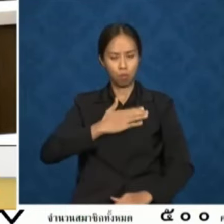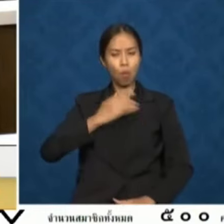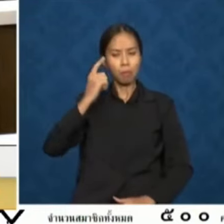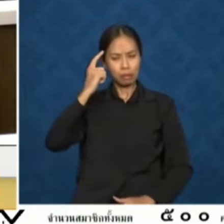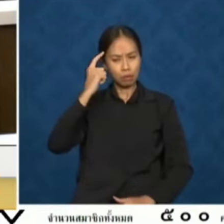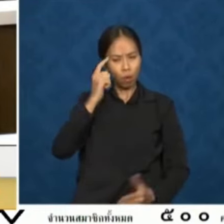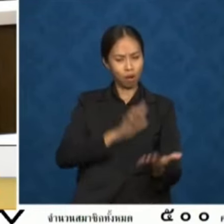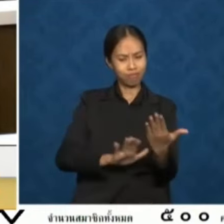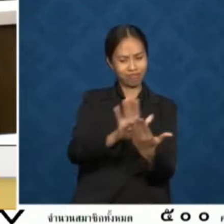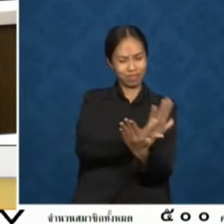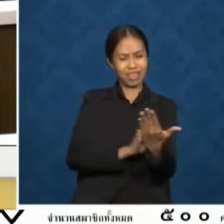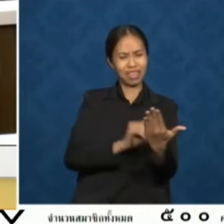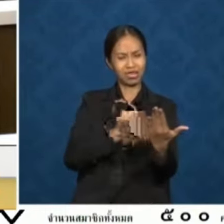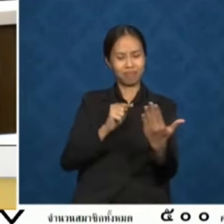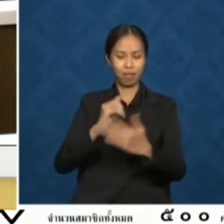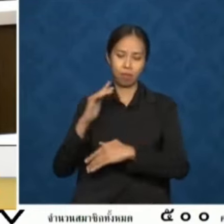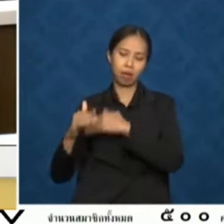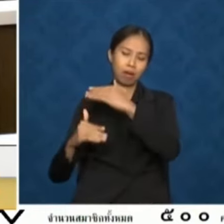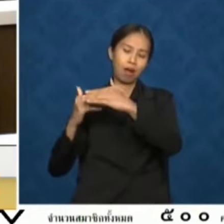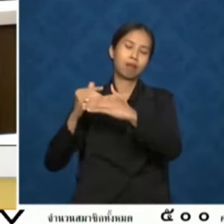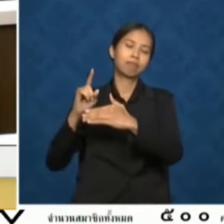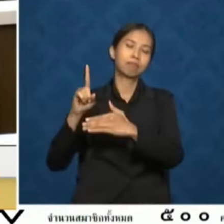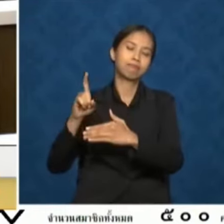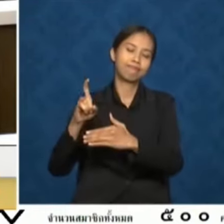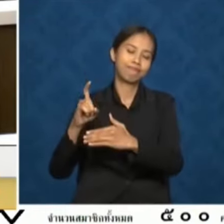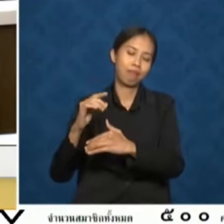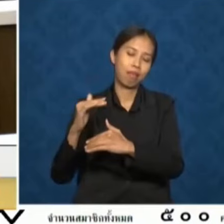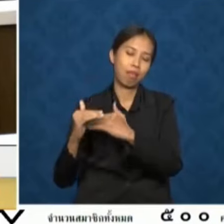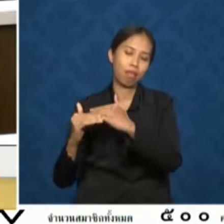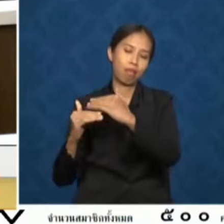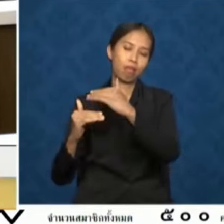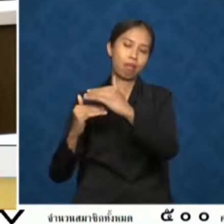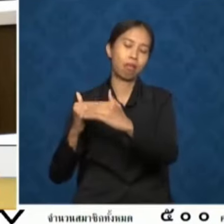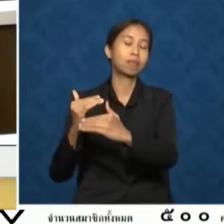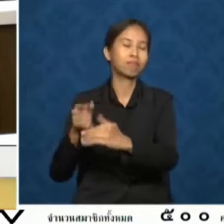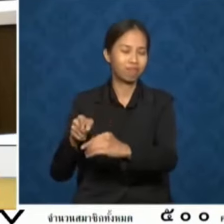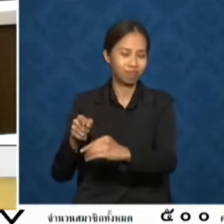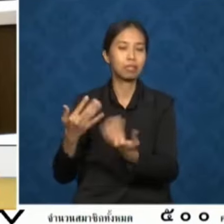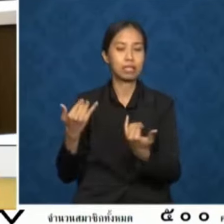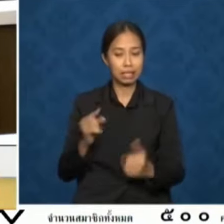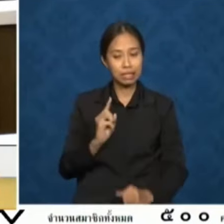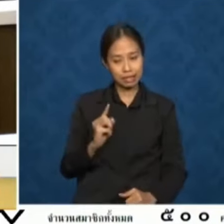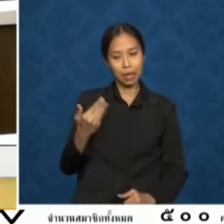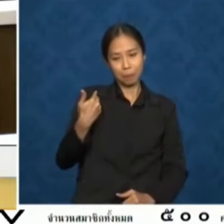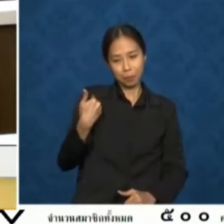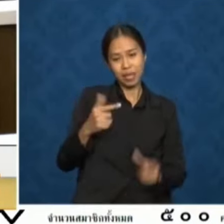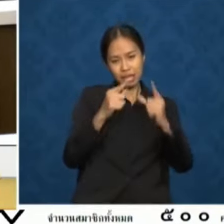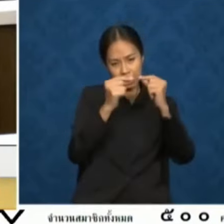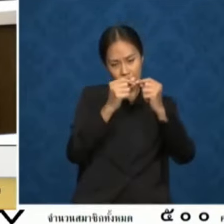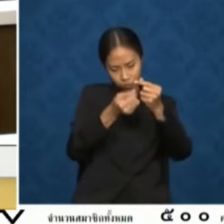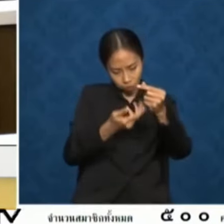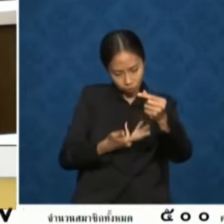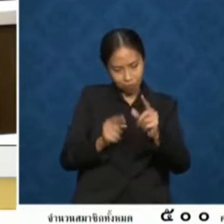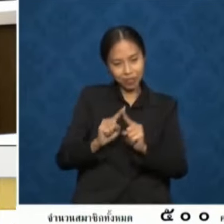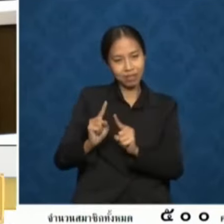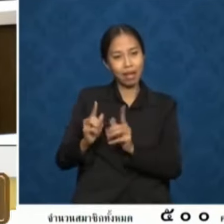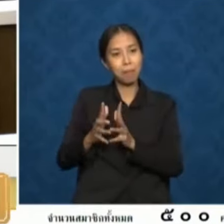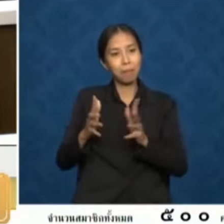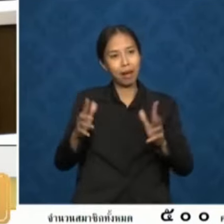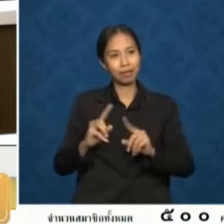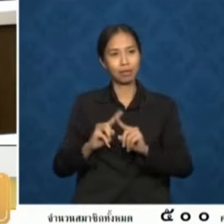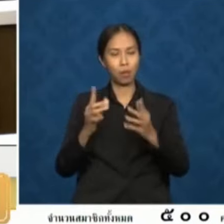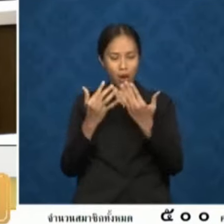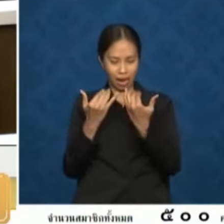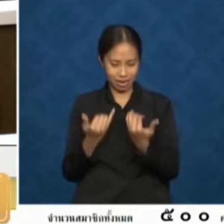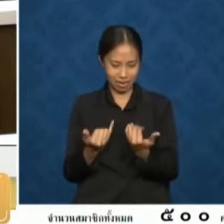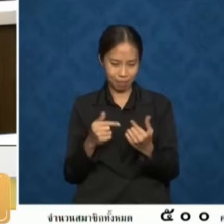นาประเทศชาติเนี่ยมันเป็นไปได้ช้าจริงๆก็มีหลายเรื่องครับท่านประธานแต่ว่าบังเอิญมันอยู่นอกเหนือใน